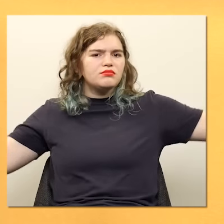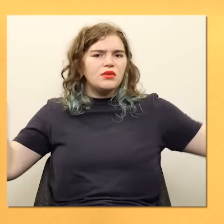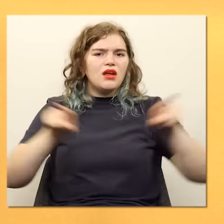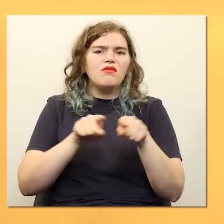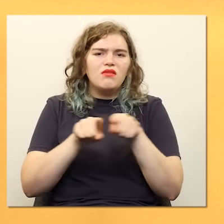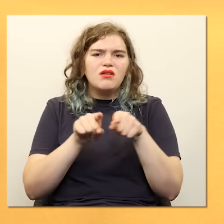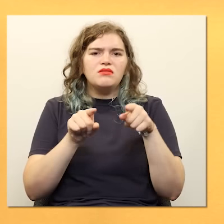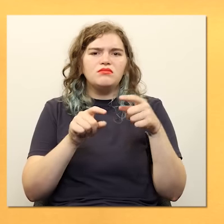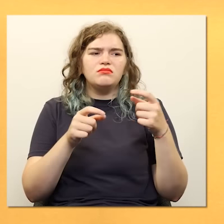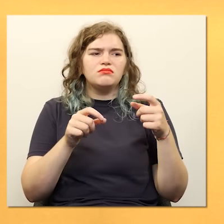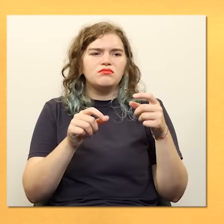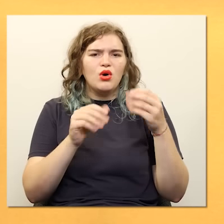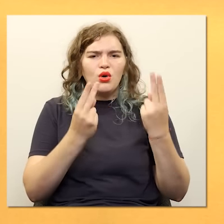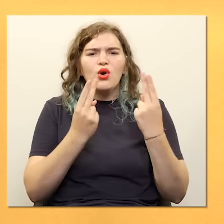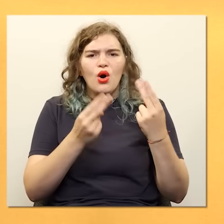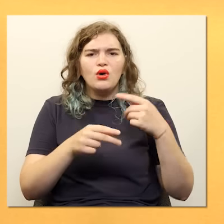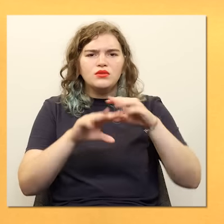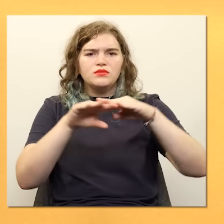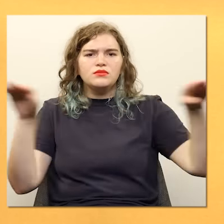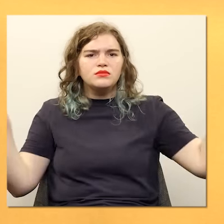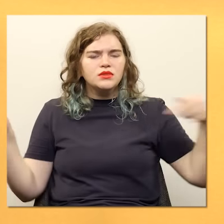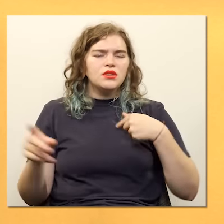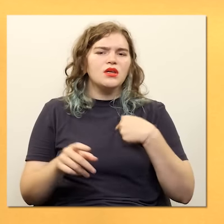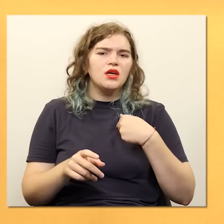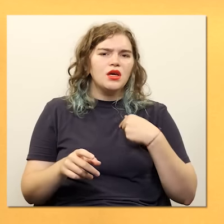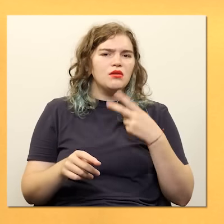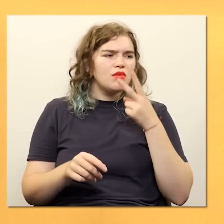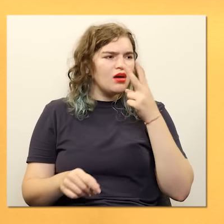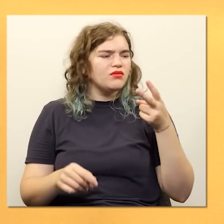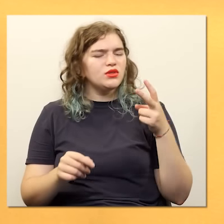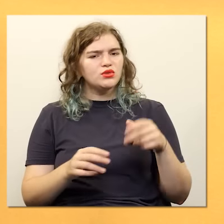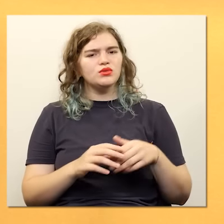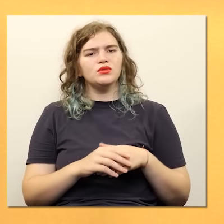o bârnă. Și Gabriela,